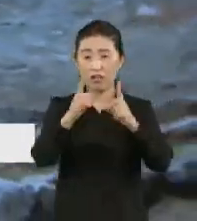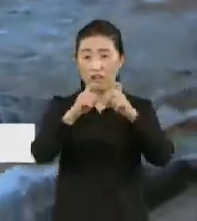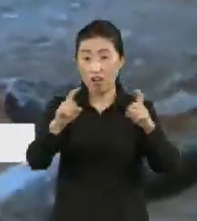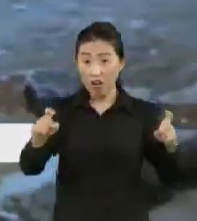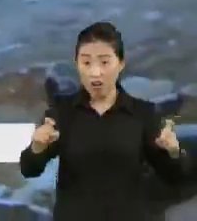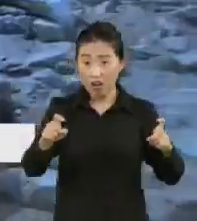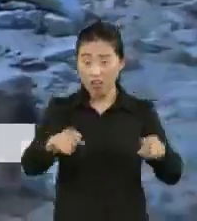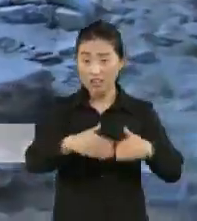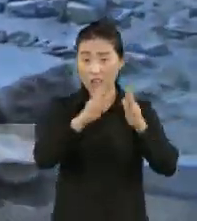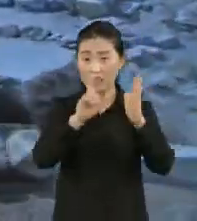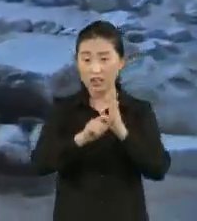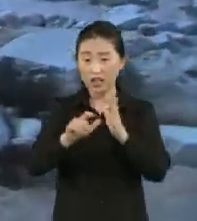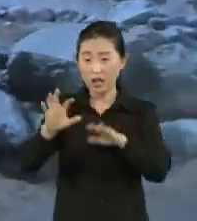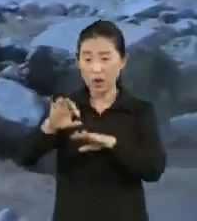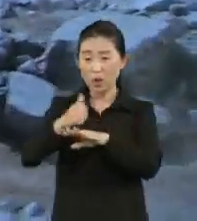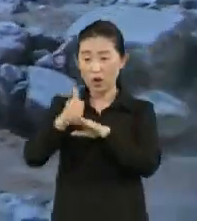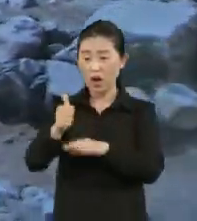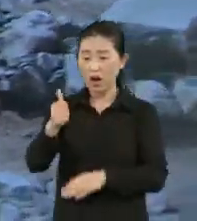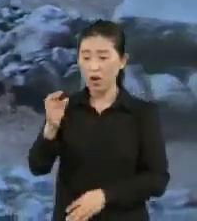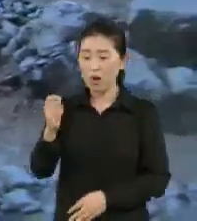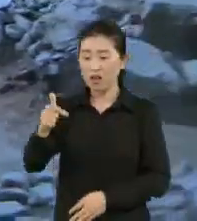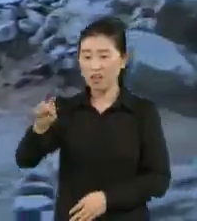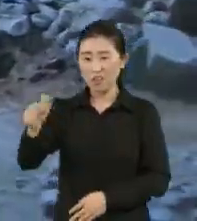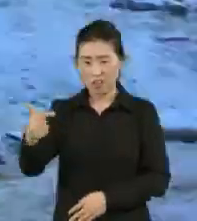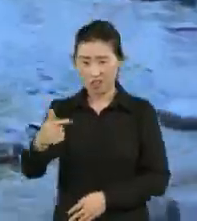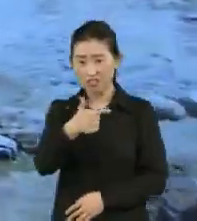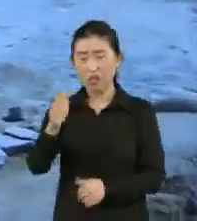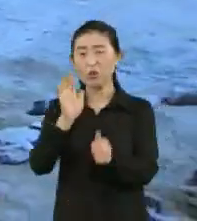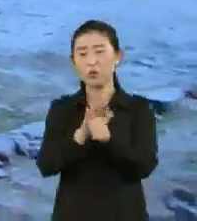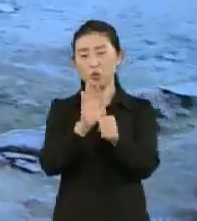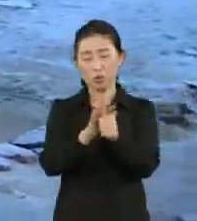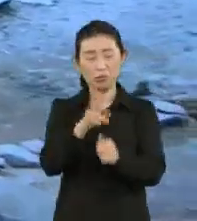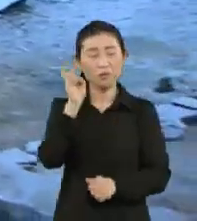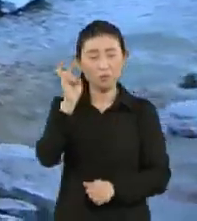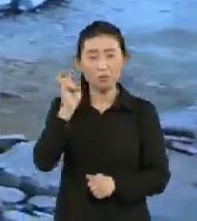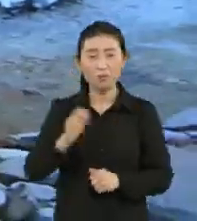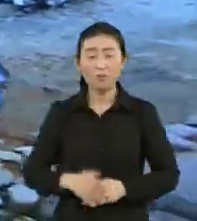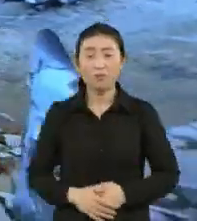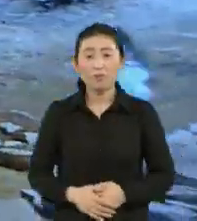왕건이 크게 기여했을 것으로 추정됩니다. TJB 김진석입니다.